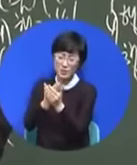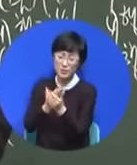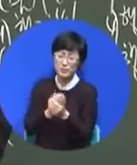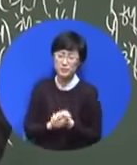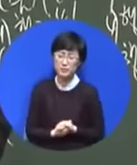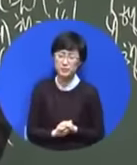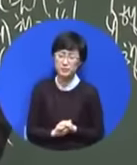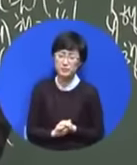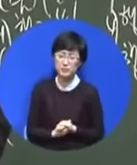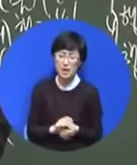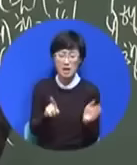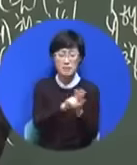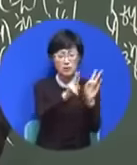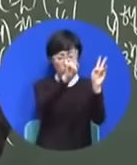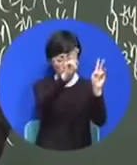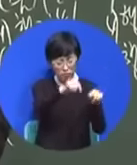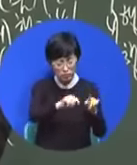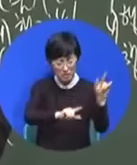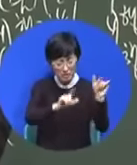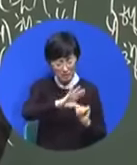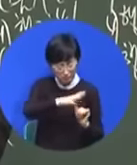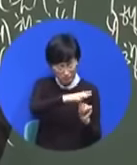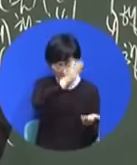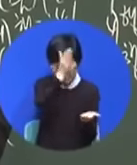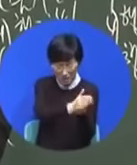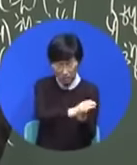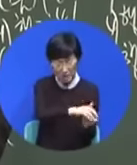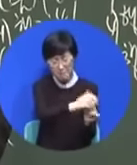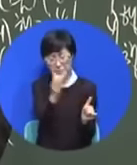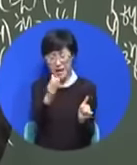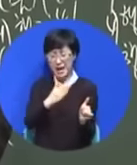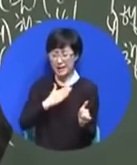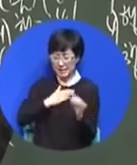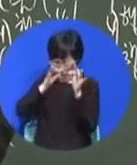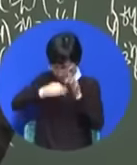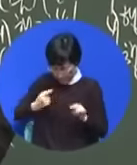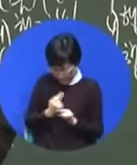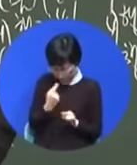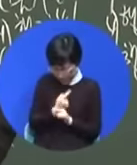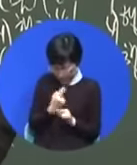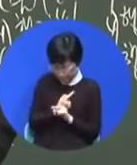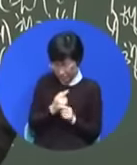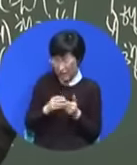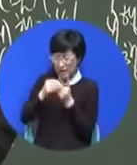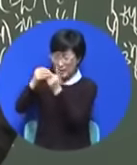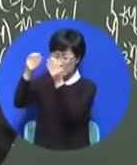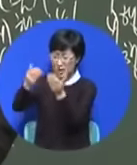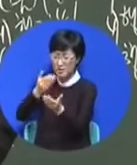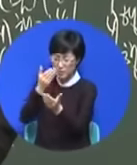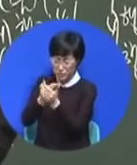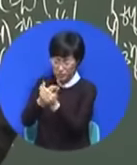주옵소서 불신자 상태에서 벗어나는 나를 치유하는 하해가 되게 해